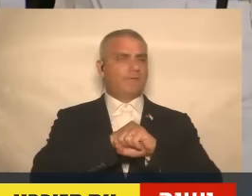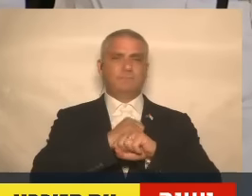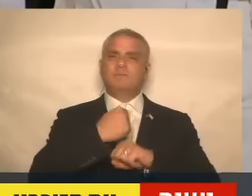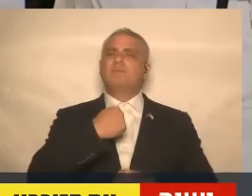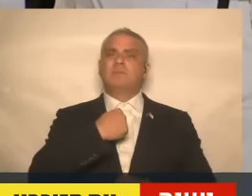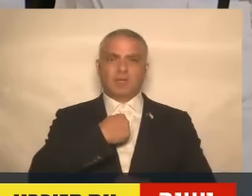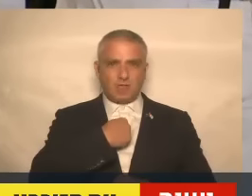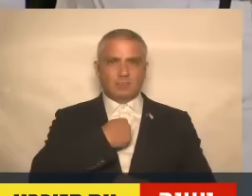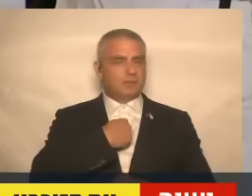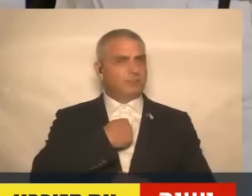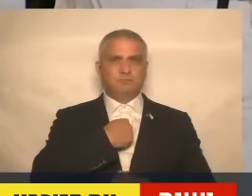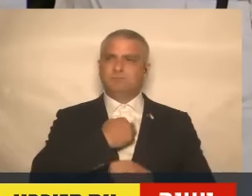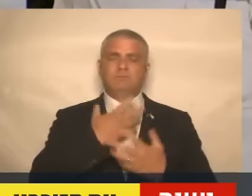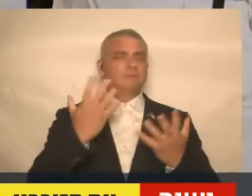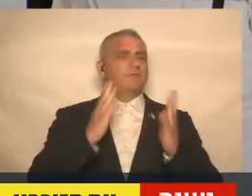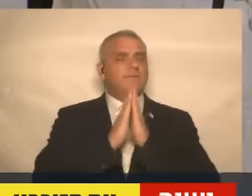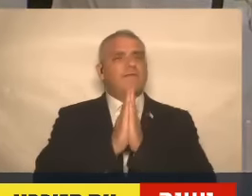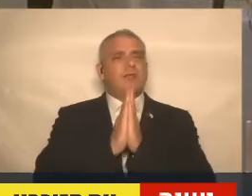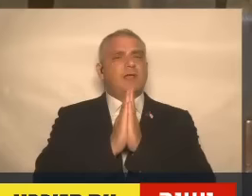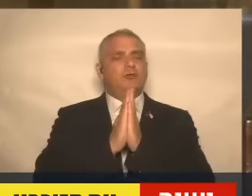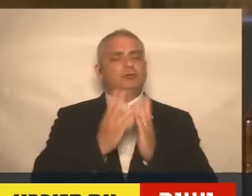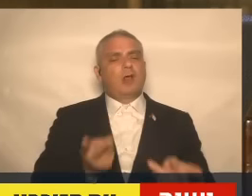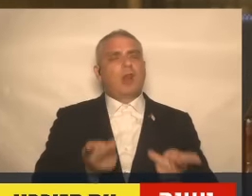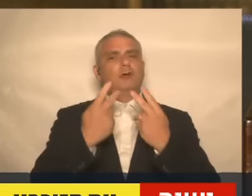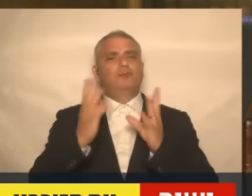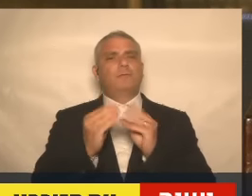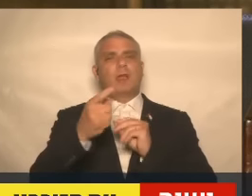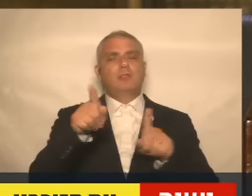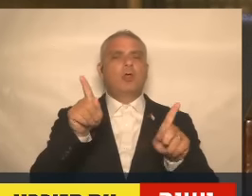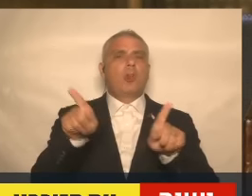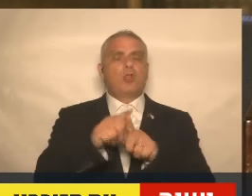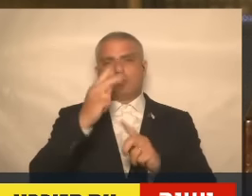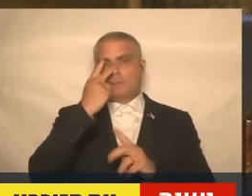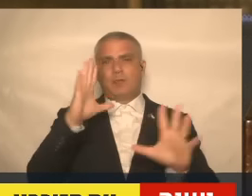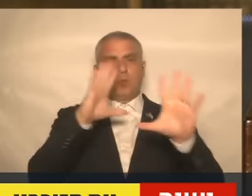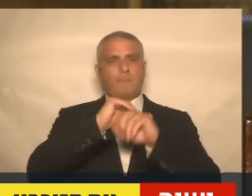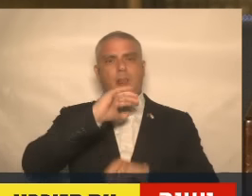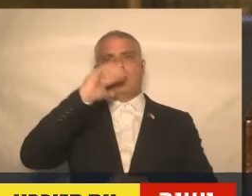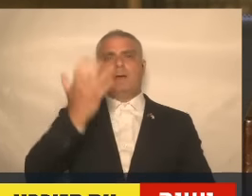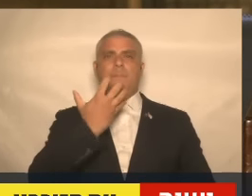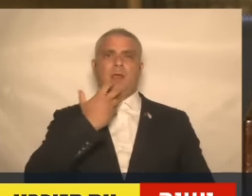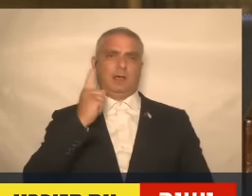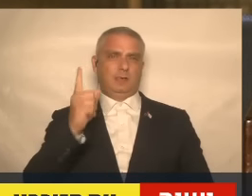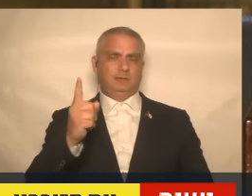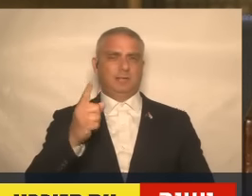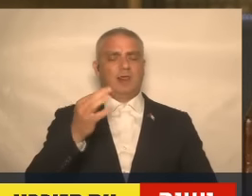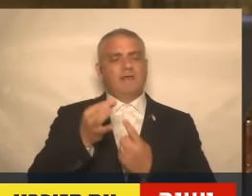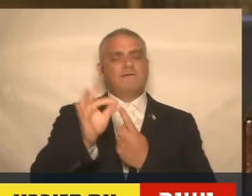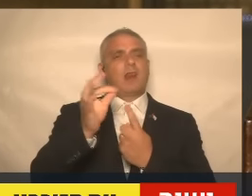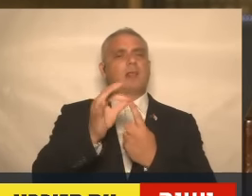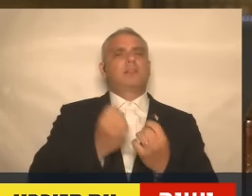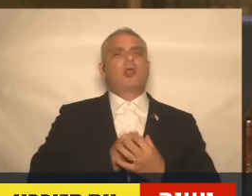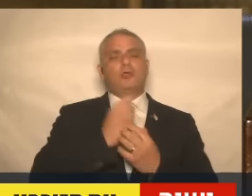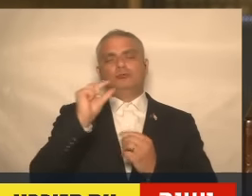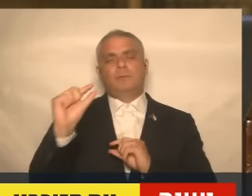הנני, אני ממעש, מבקש לשוב יחד איתכם לאותו ביקור לילי בהר הרצל, ולהדליק נרות